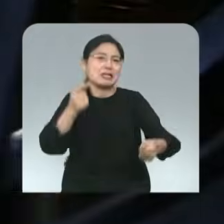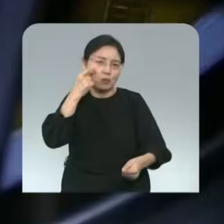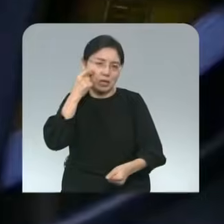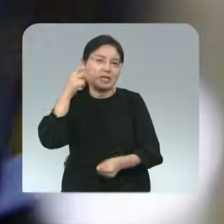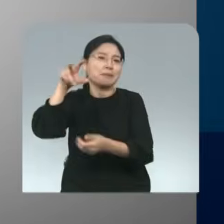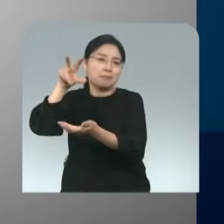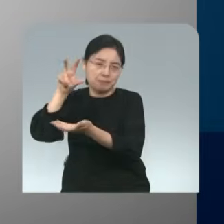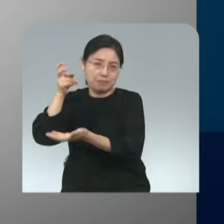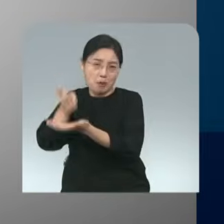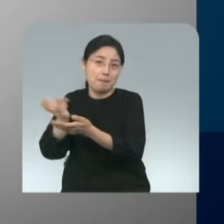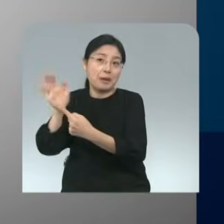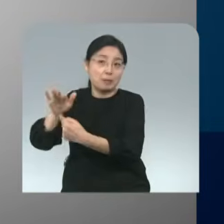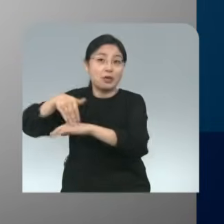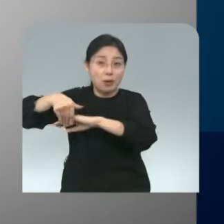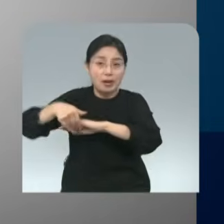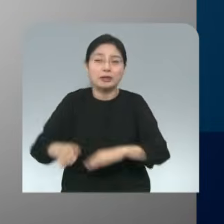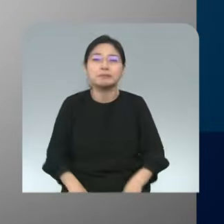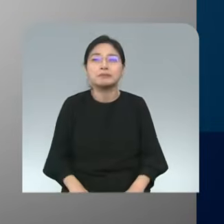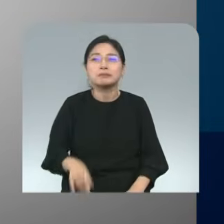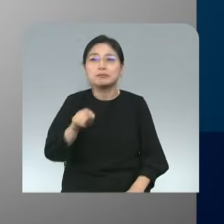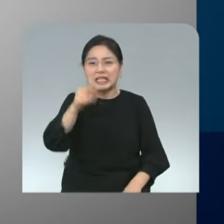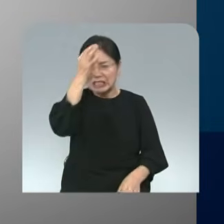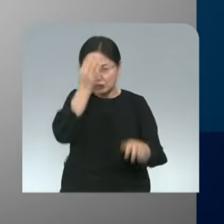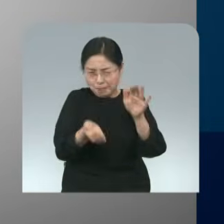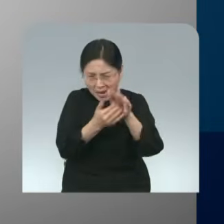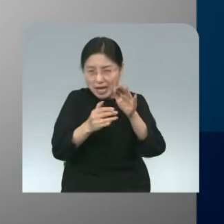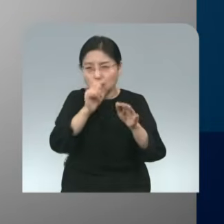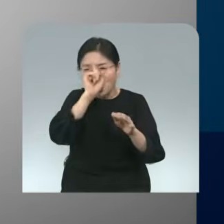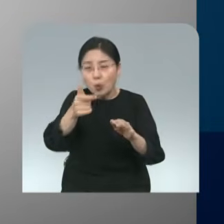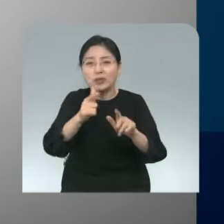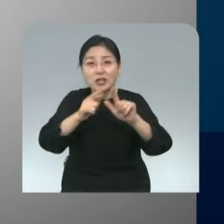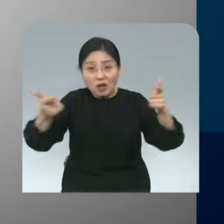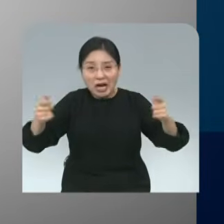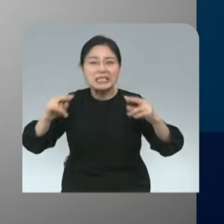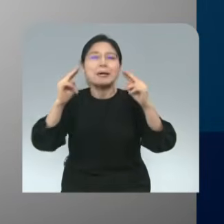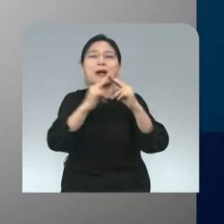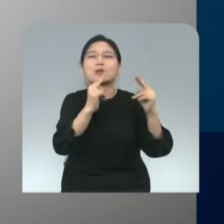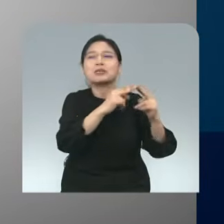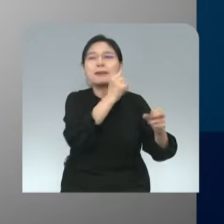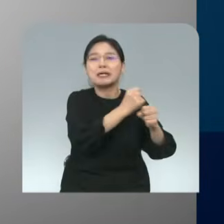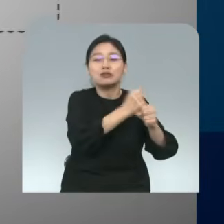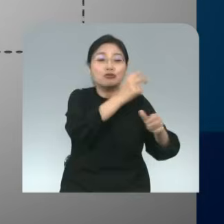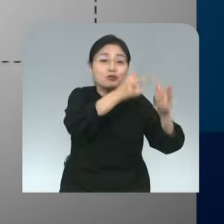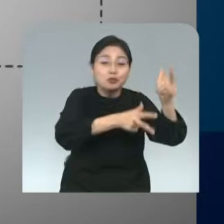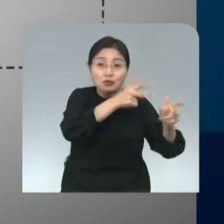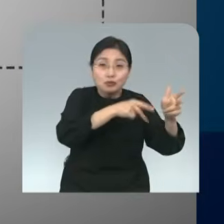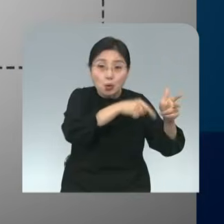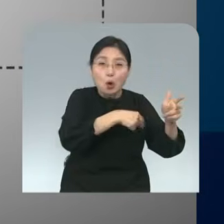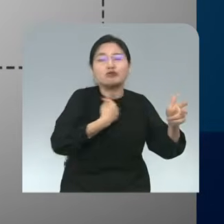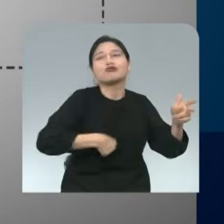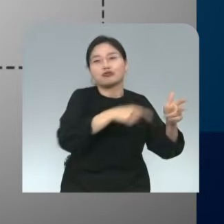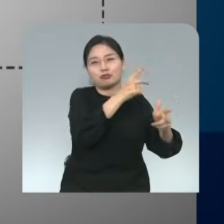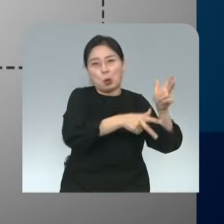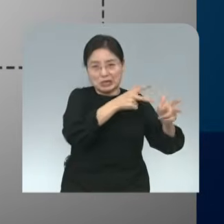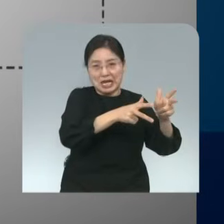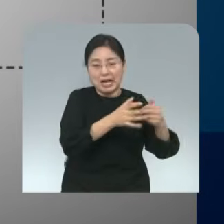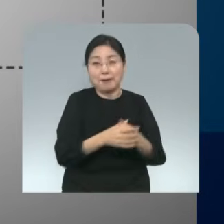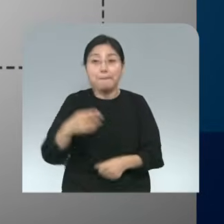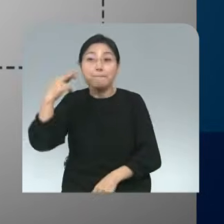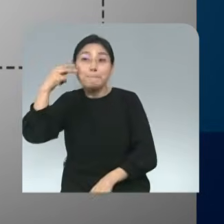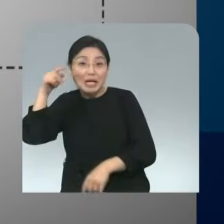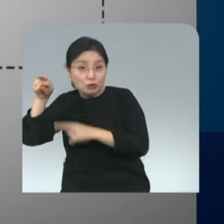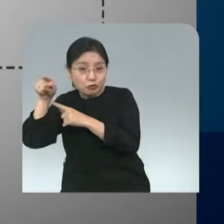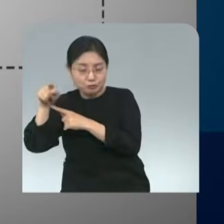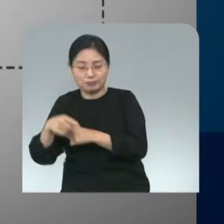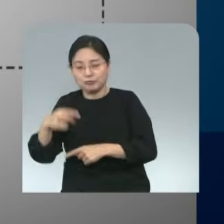하는 겁니다. 첨단 D램 반도체나 낸드 플래시 등을 생산하는 중국 기업에 첨단 기술을 판매하는 미국 업체들은 미국